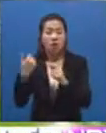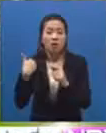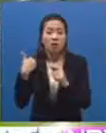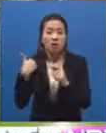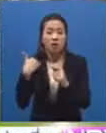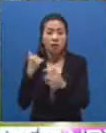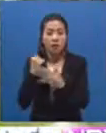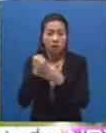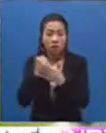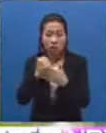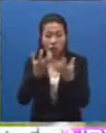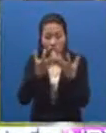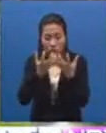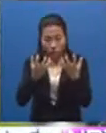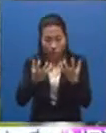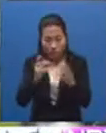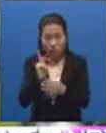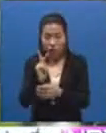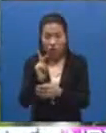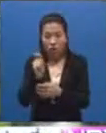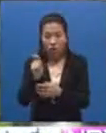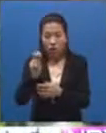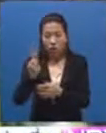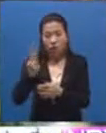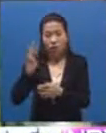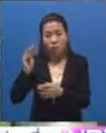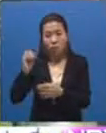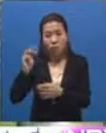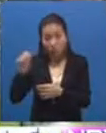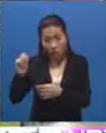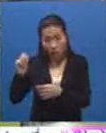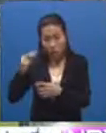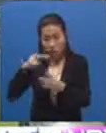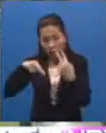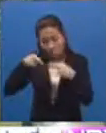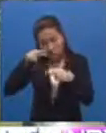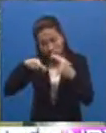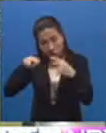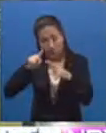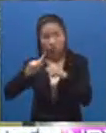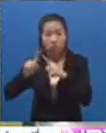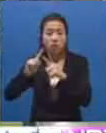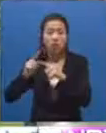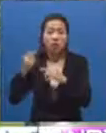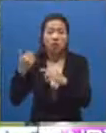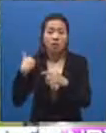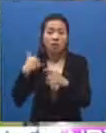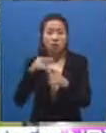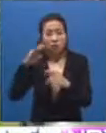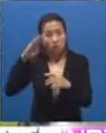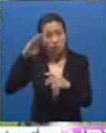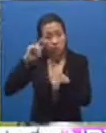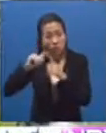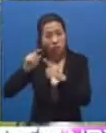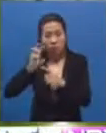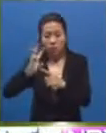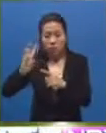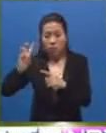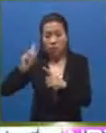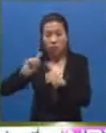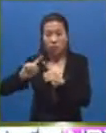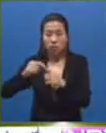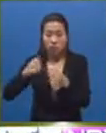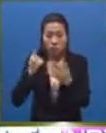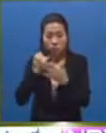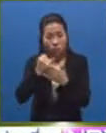เอกบรรพจน์พูนเพียรโฆษกกอรมนเปิดเผยผลประชุมติดตามสถานการณ์ศูนย์ปฏิบัติการกองทัพบกโดยเฉพาะการดำเนินการทุ่งยาง